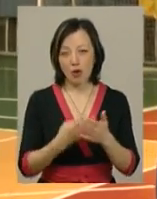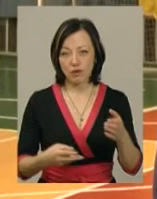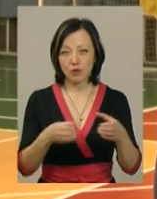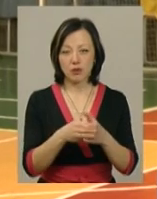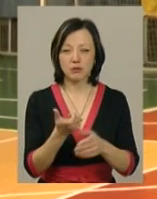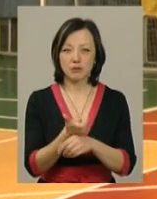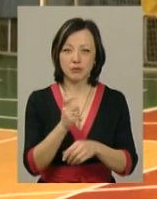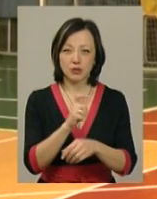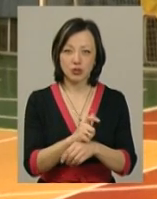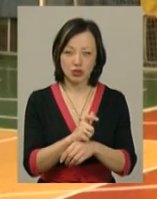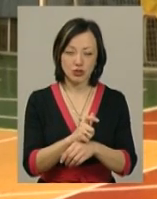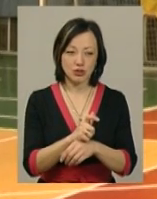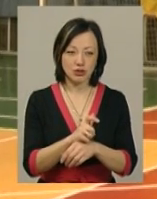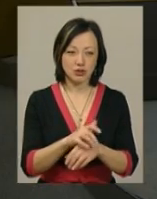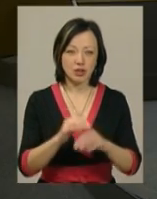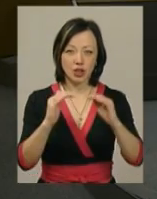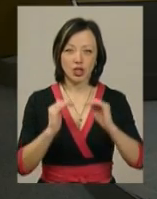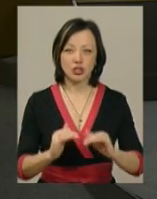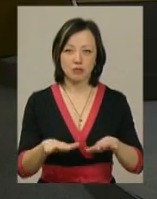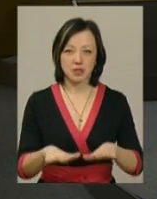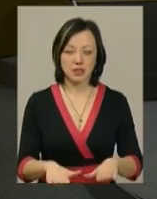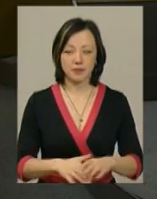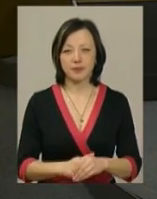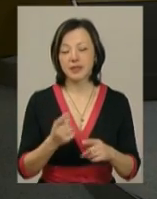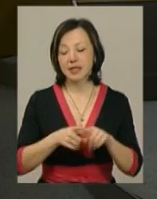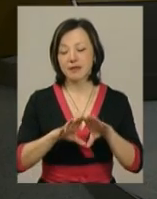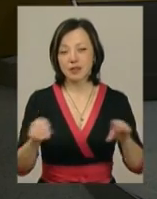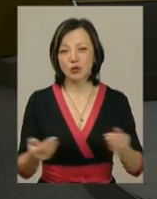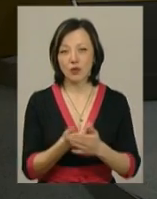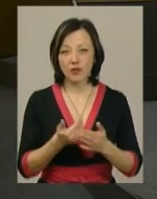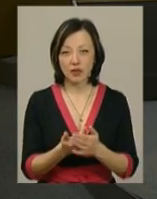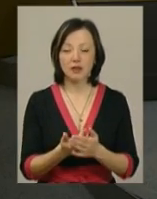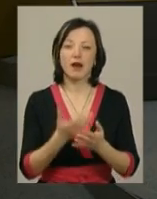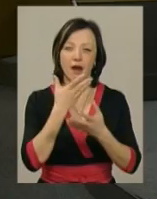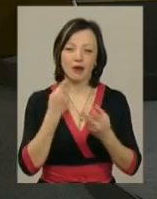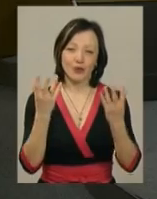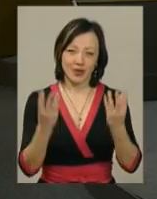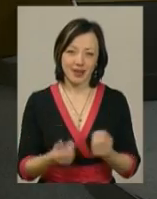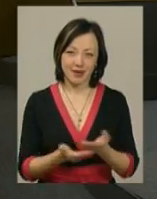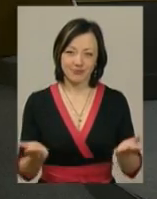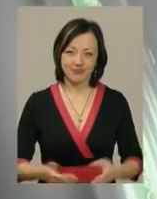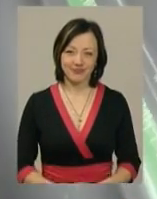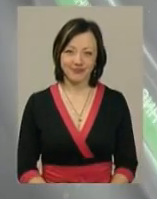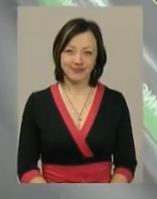більш за нижчі місця. Це всі новини на цю годину. Гарного всім дня!